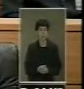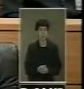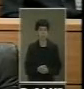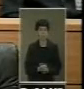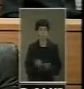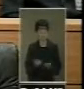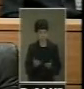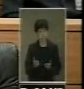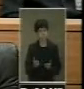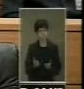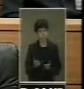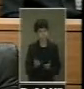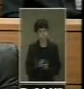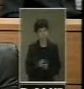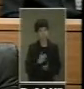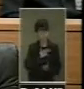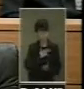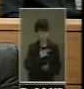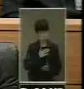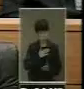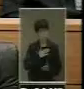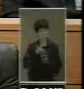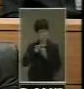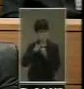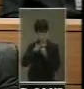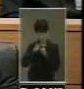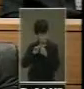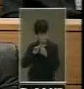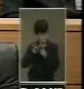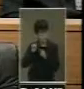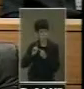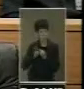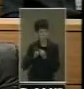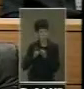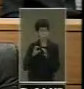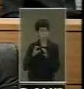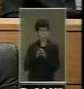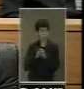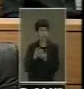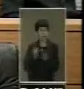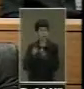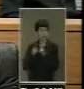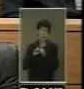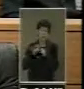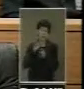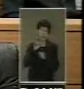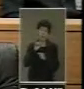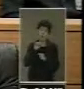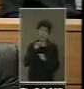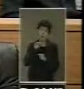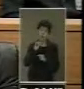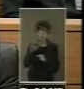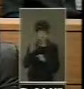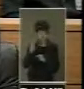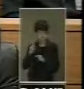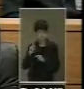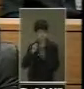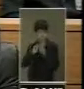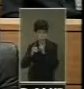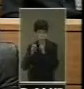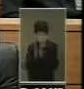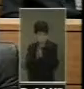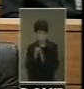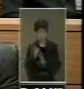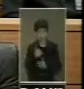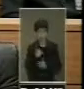ท่านประธานครับผมเป็นเพื่อนรุ่นเดียวกันกับอาจารย์สมเกียรติและอีกหลายคนในส